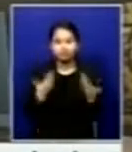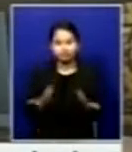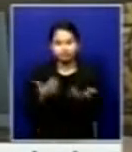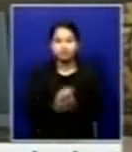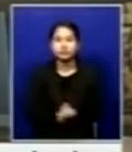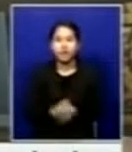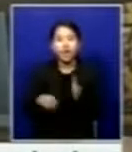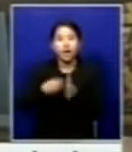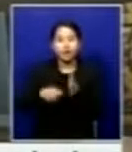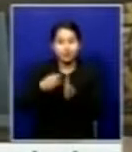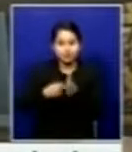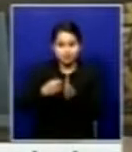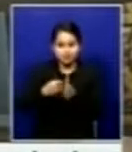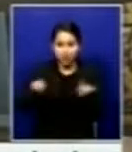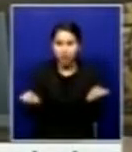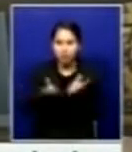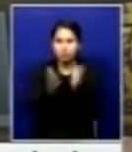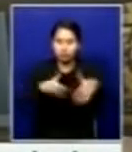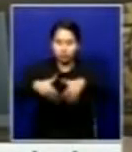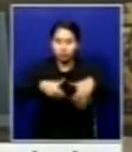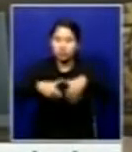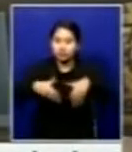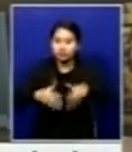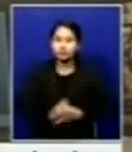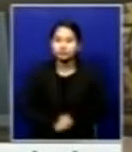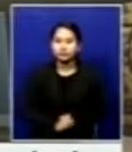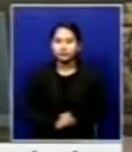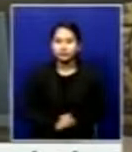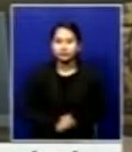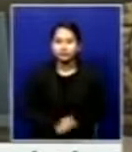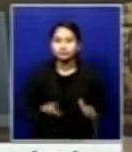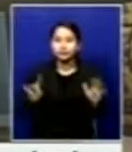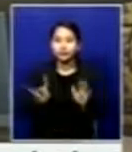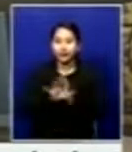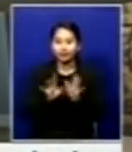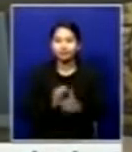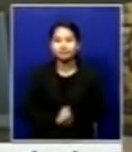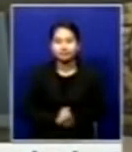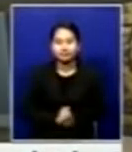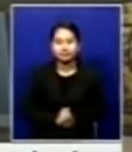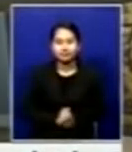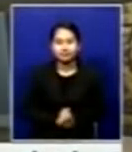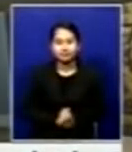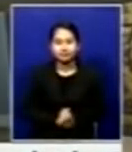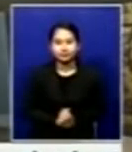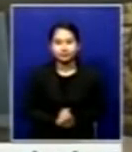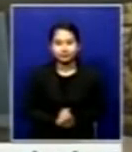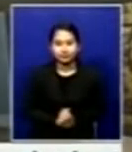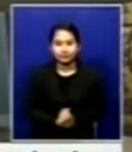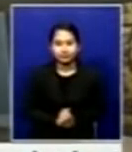ตุให้สร้างความเดือดร้อนให้กับพี่น้องประชาชนและข้อสุดท้ายครับประเทศนี้ปกครอง